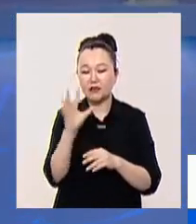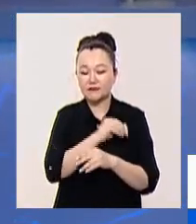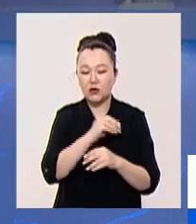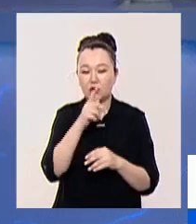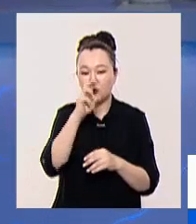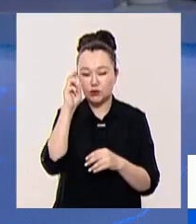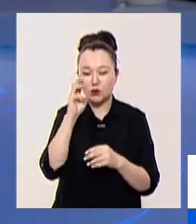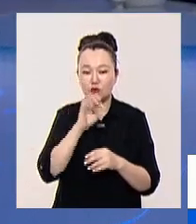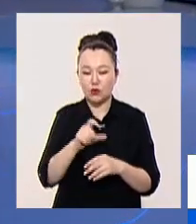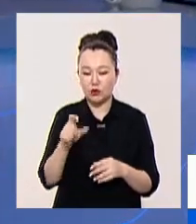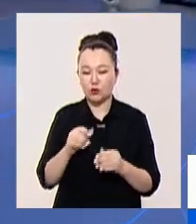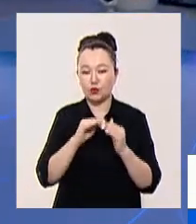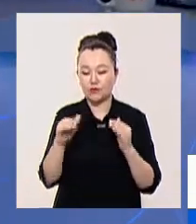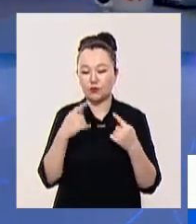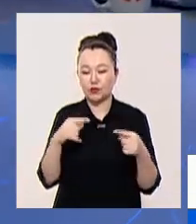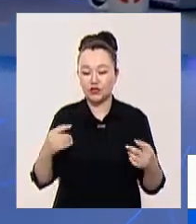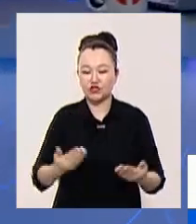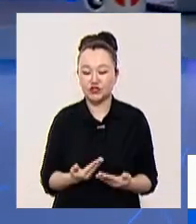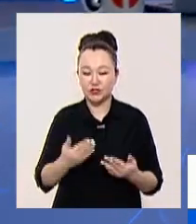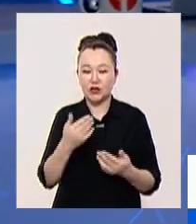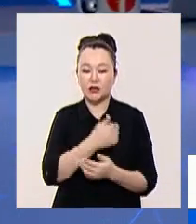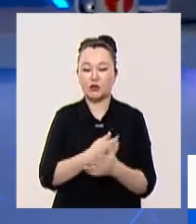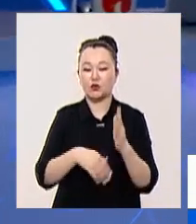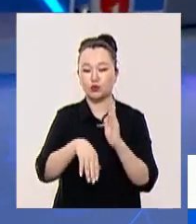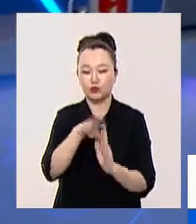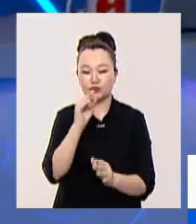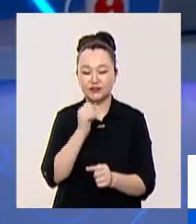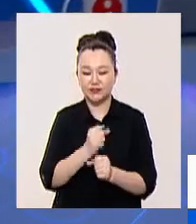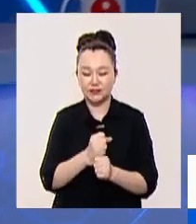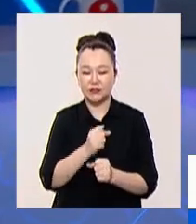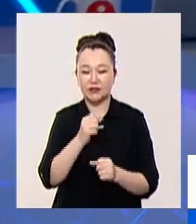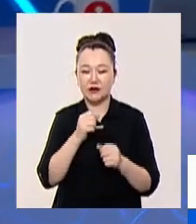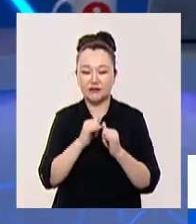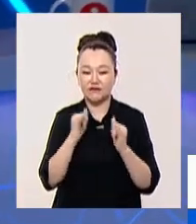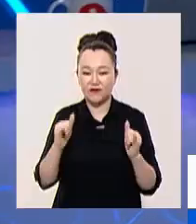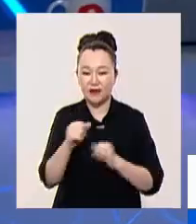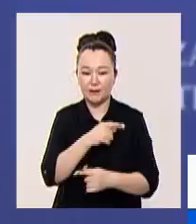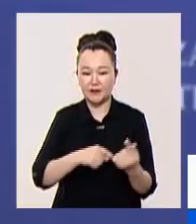госорганов. Уровень жизни других категорий граждан намерены улучшать, развивая бизнес.